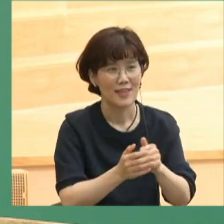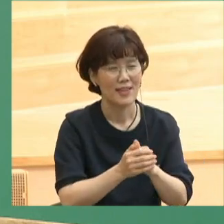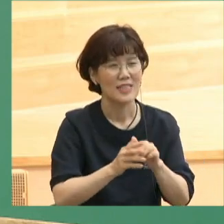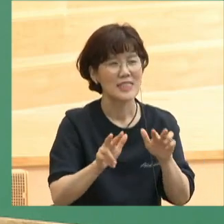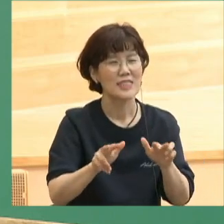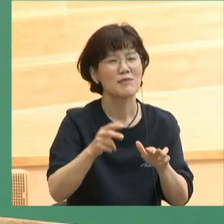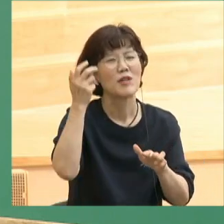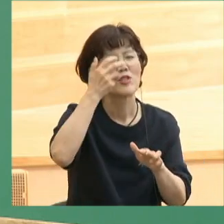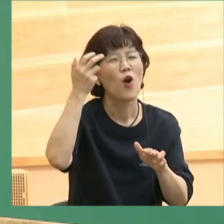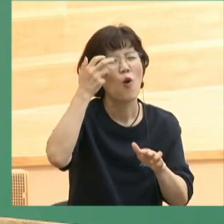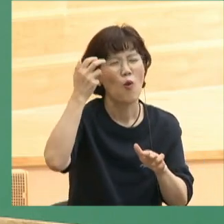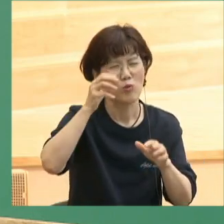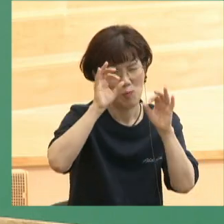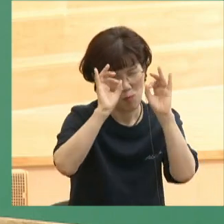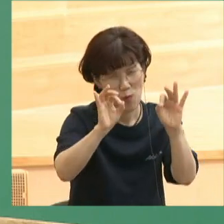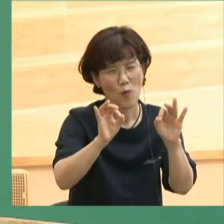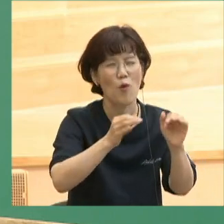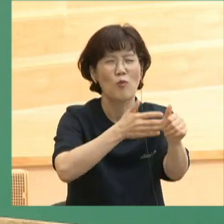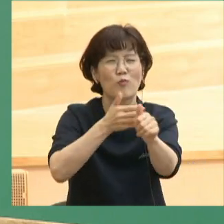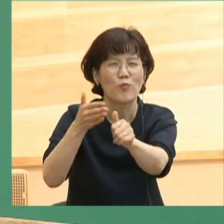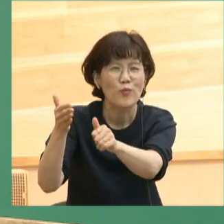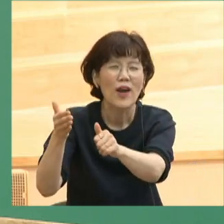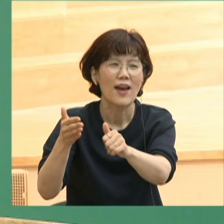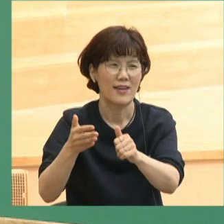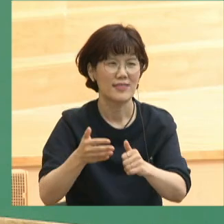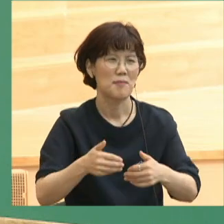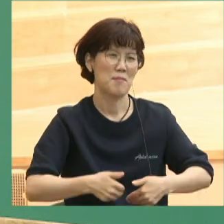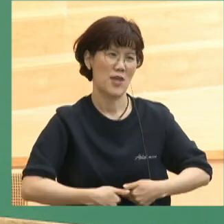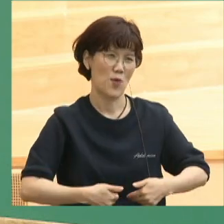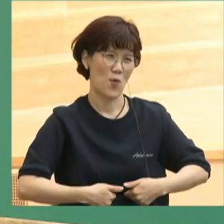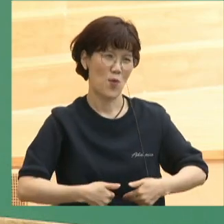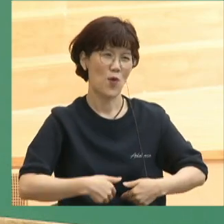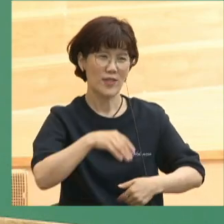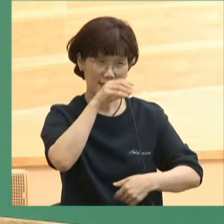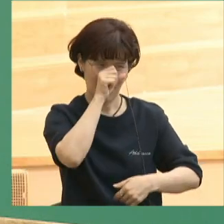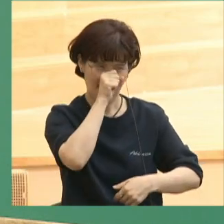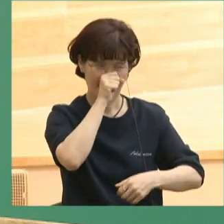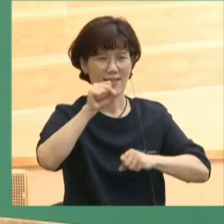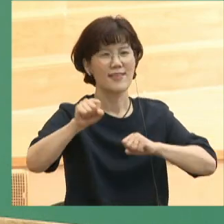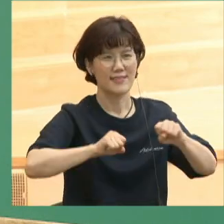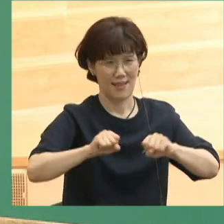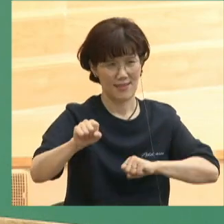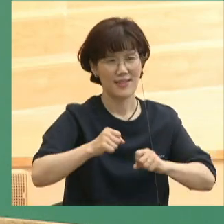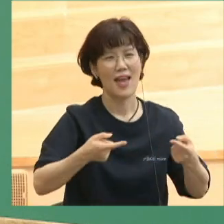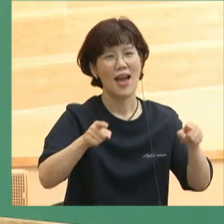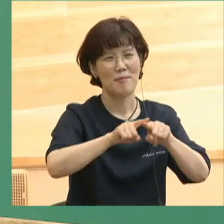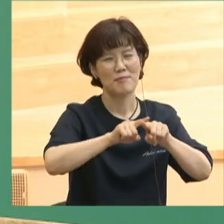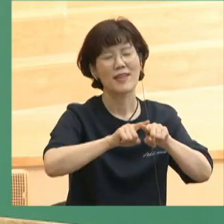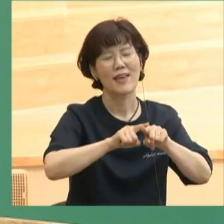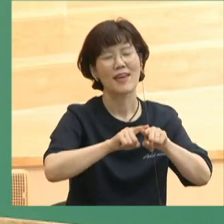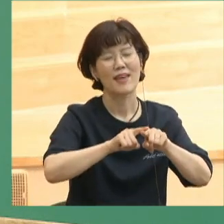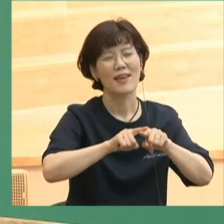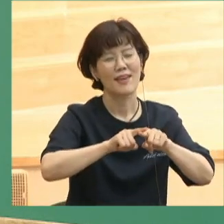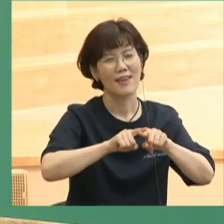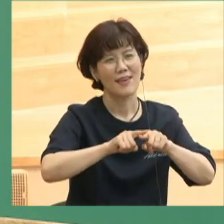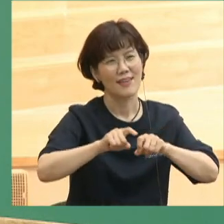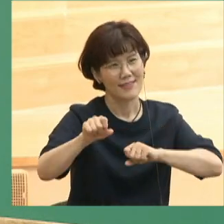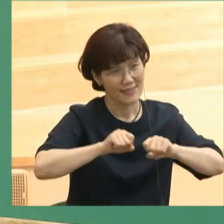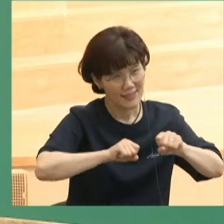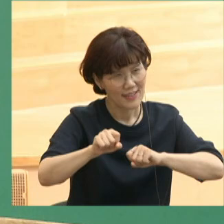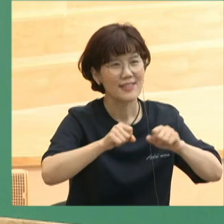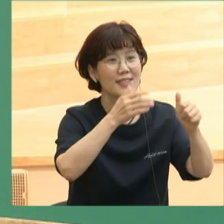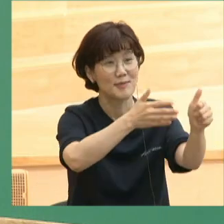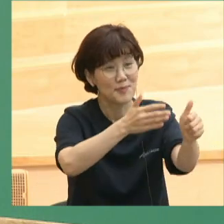돌아보고 건면할 줄 아는 인 선한 사역에 함께 동력하는 하나님의 종들 될 수